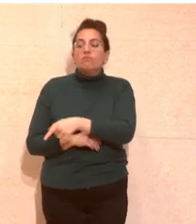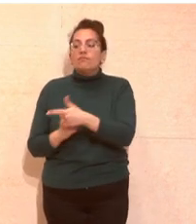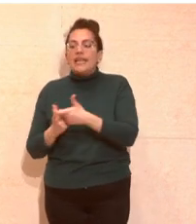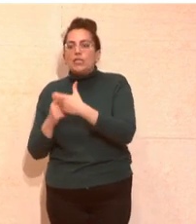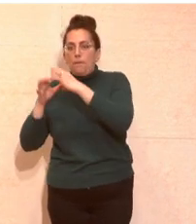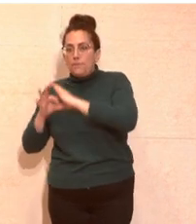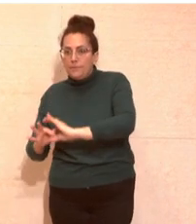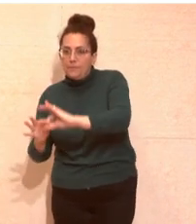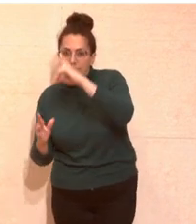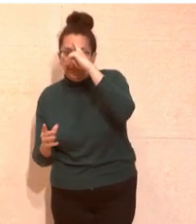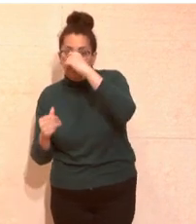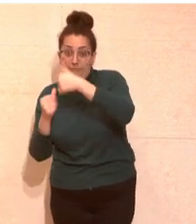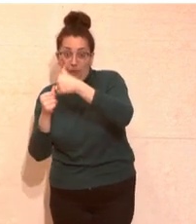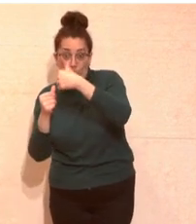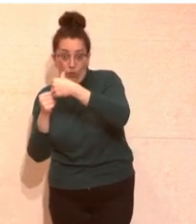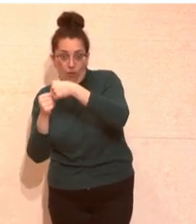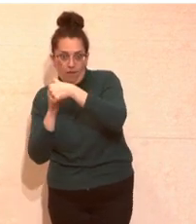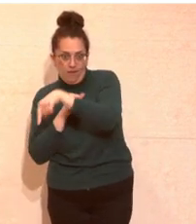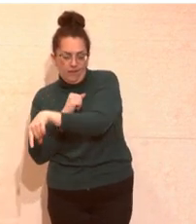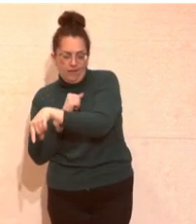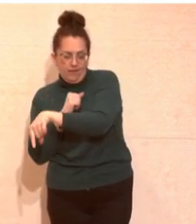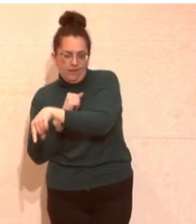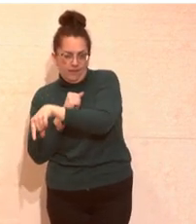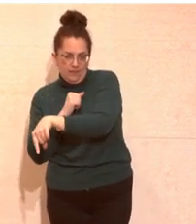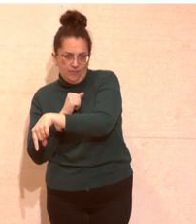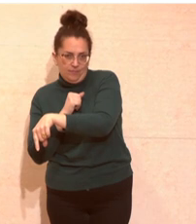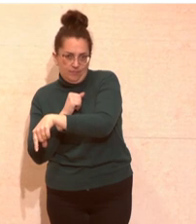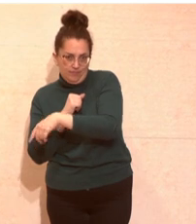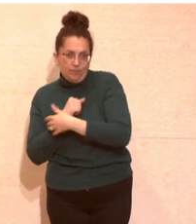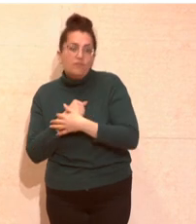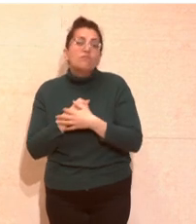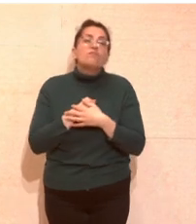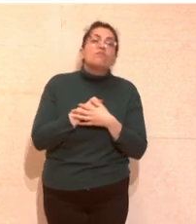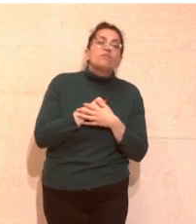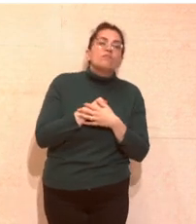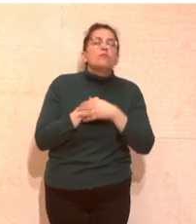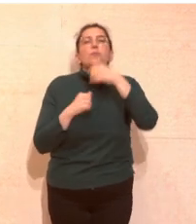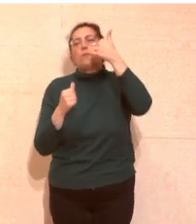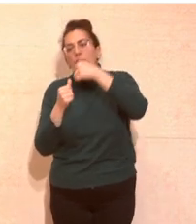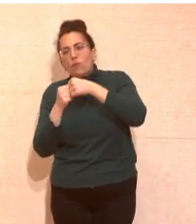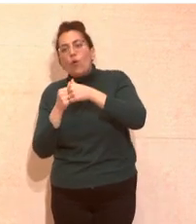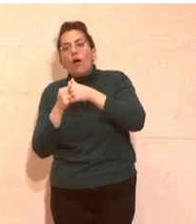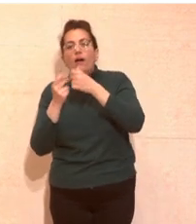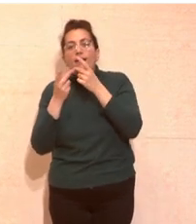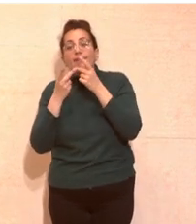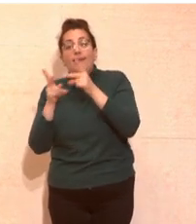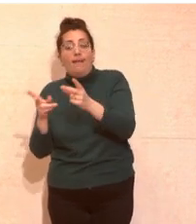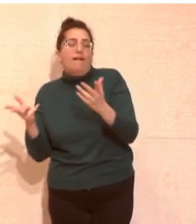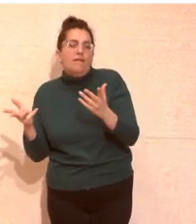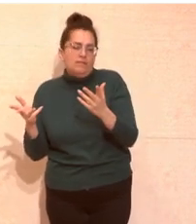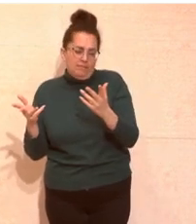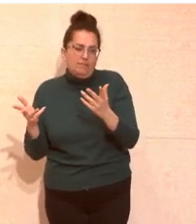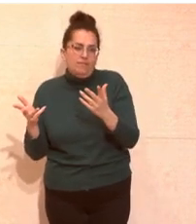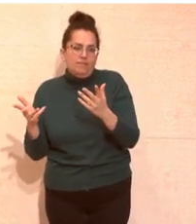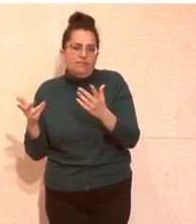la mémoire dans une de ses fonctions, mais ce sera plutôt la mémoire déclarative, c'est-à-dire celle qui est faite